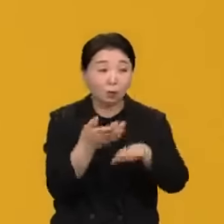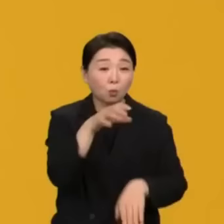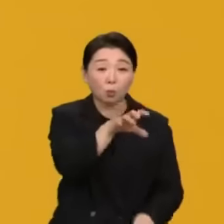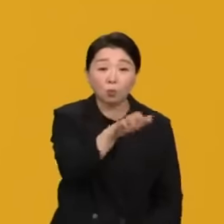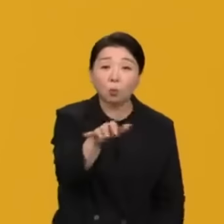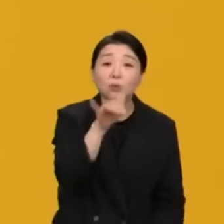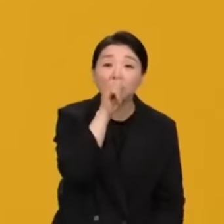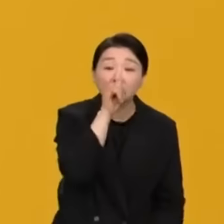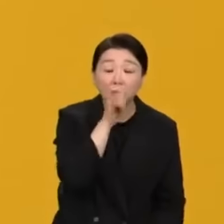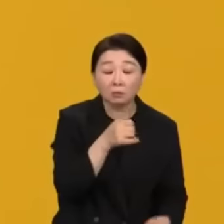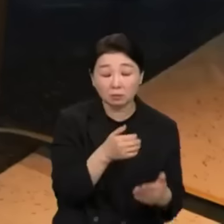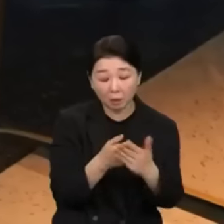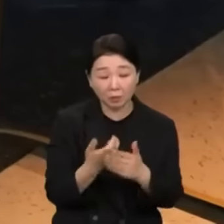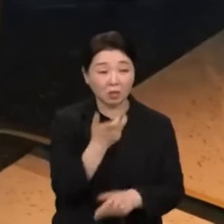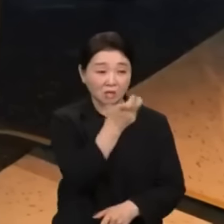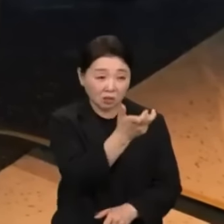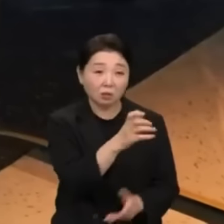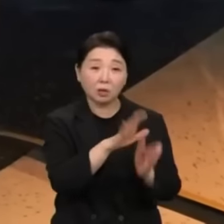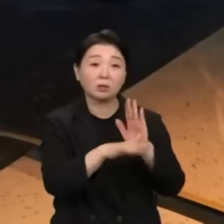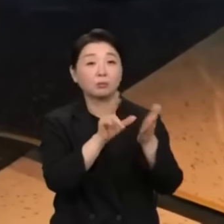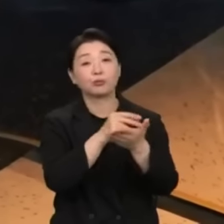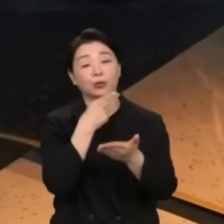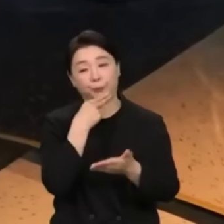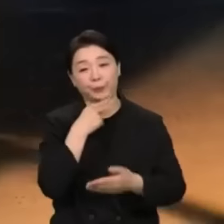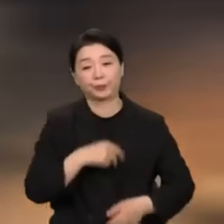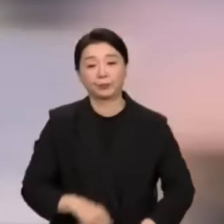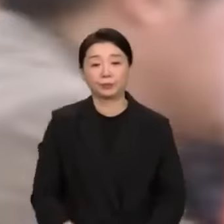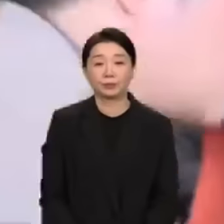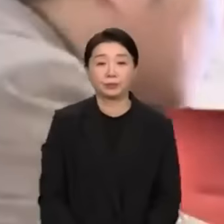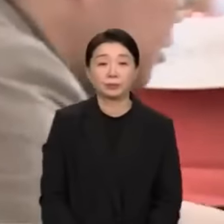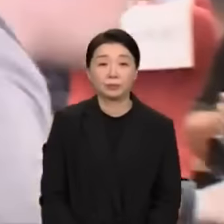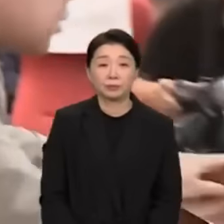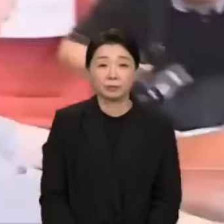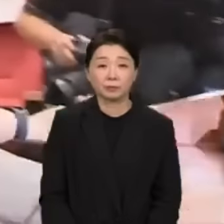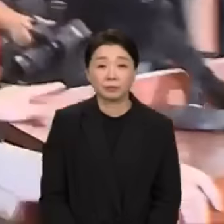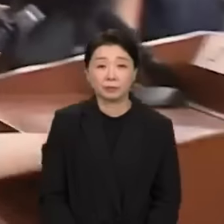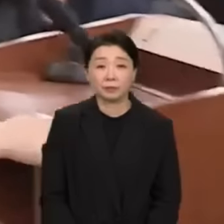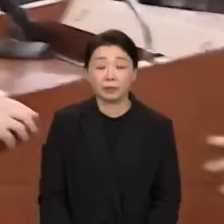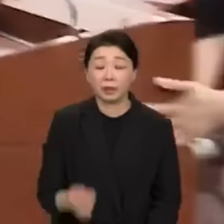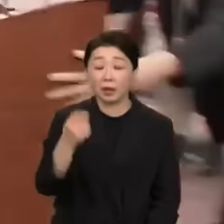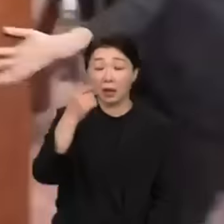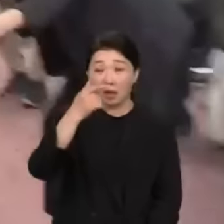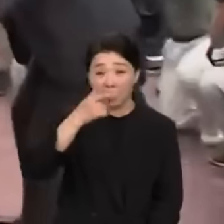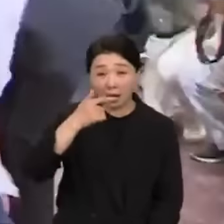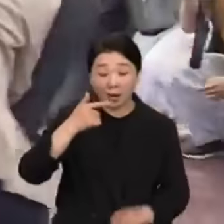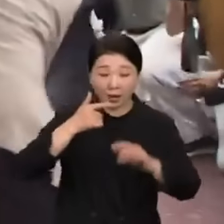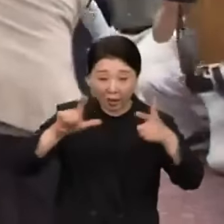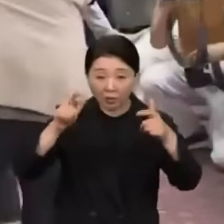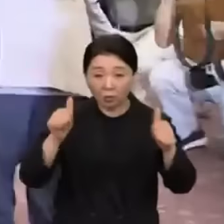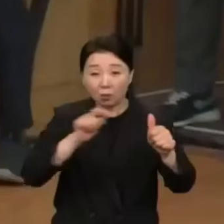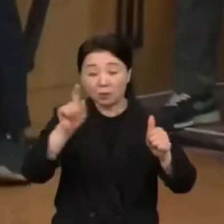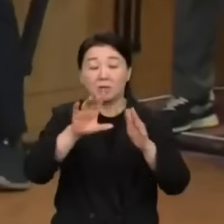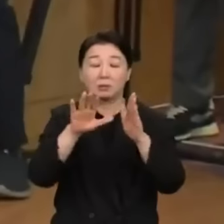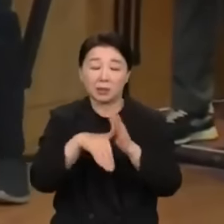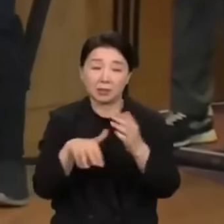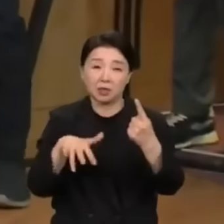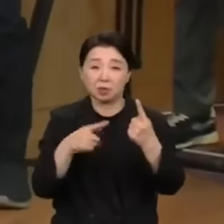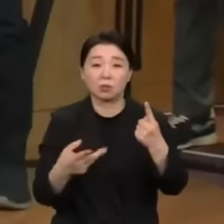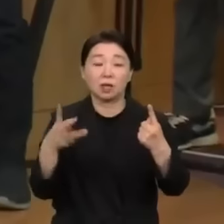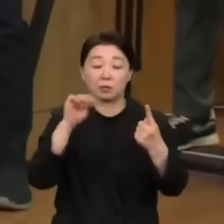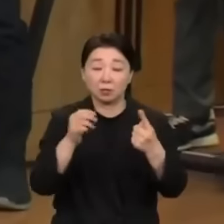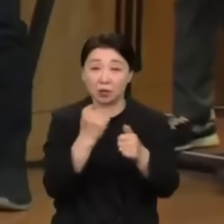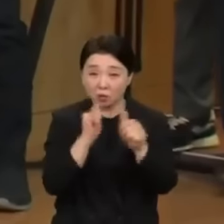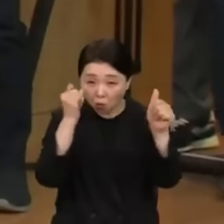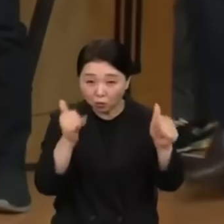있어 이전에는 문제가 없을 것으로 보인다고 밝혔습니다. 한편 항소심에서 1조 3,800억 원대 재산 분할 결과가 나온 이혼